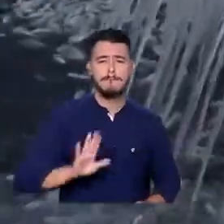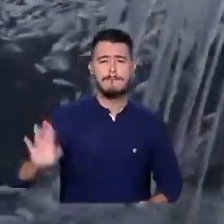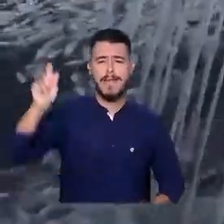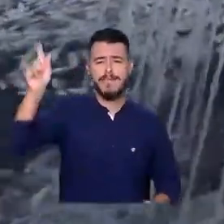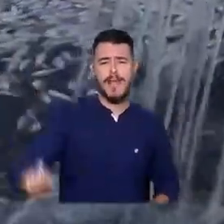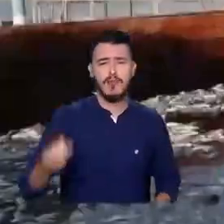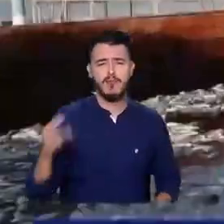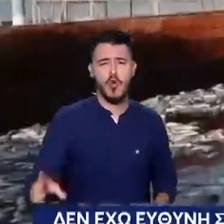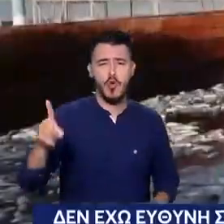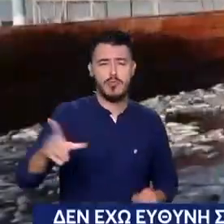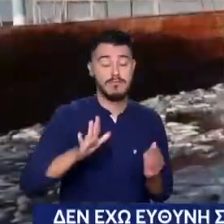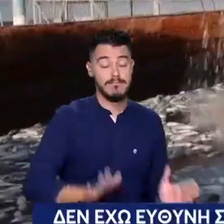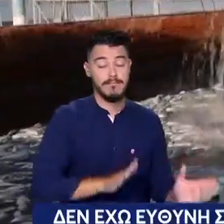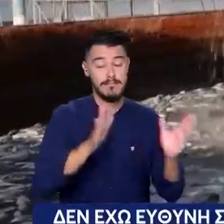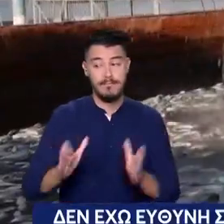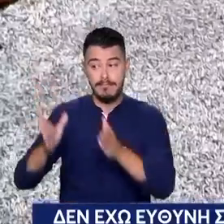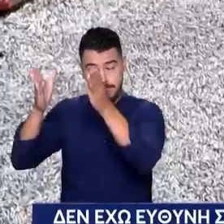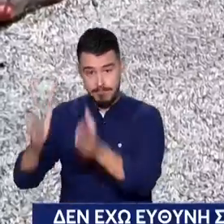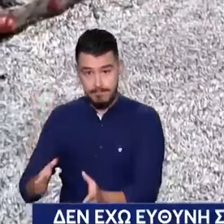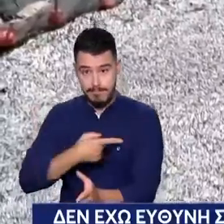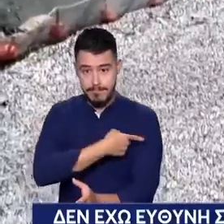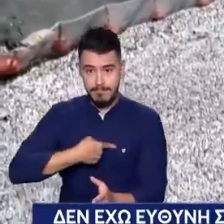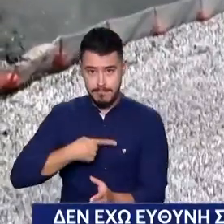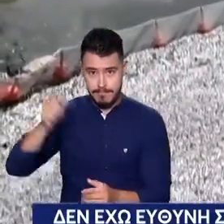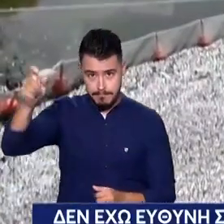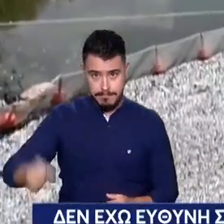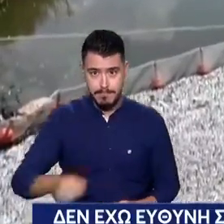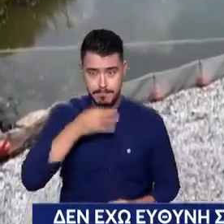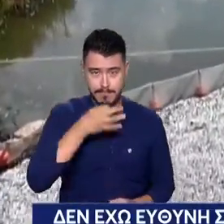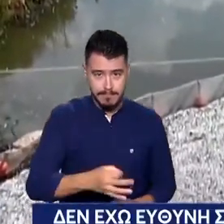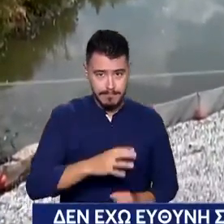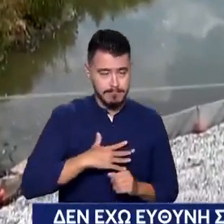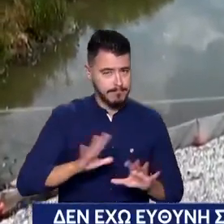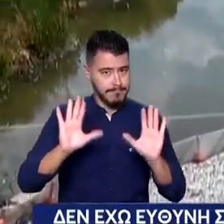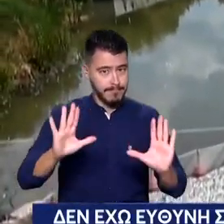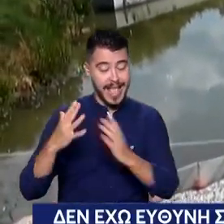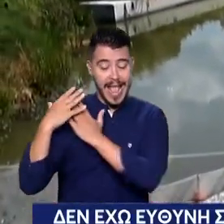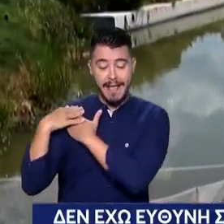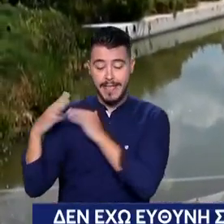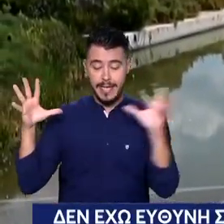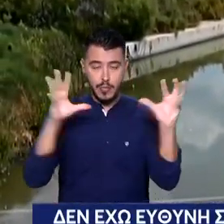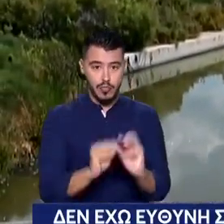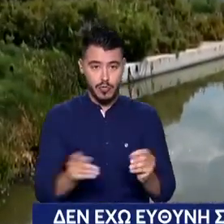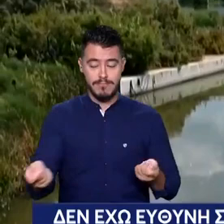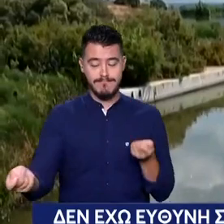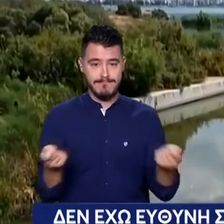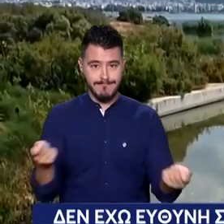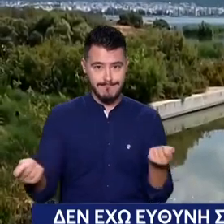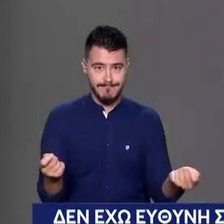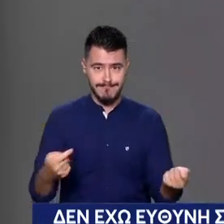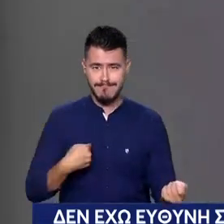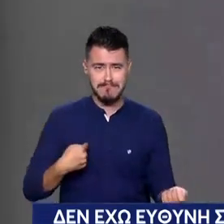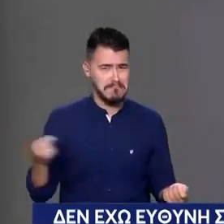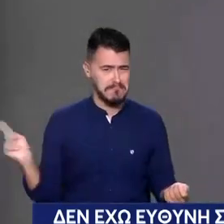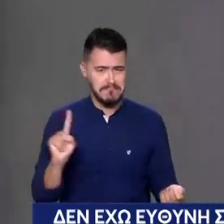πλευρά του Περιφερειάρχης θα υπεραμυνθεί των κινήσεών του. Την ευθύνη του συντονισμού δεν την έχει η Περιφέρεια. Την ευθύνη του συντονισμού δεν την έχει